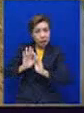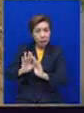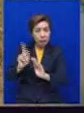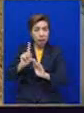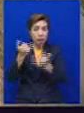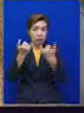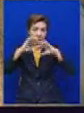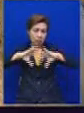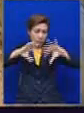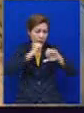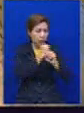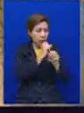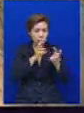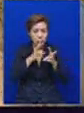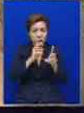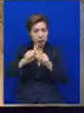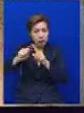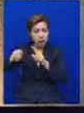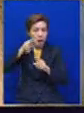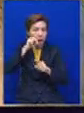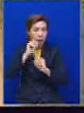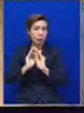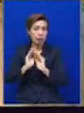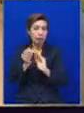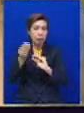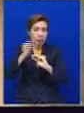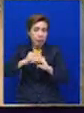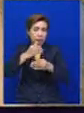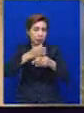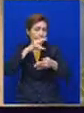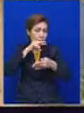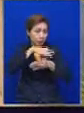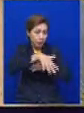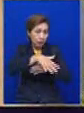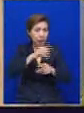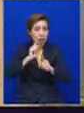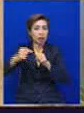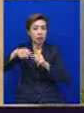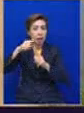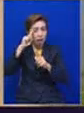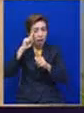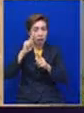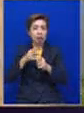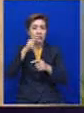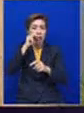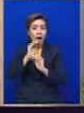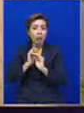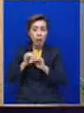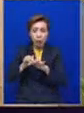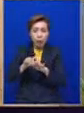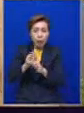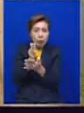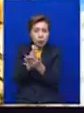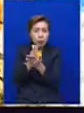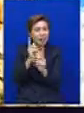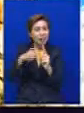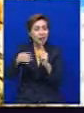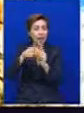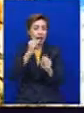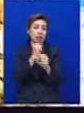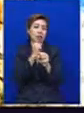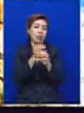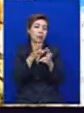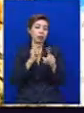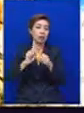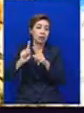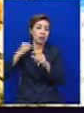าลทำทุกอย่างเก็บกักน้ำเพิ่มระบายน้ำพร่องน้ำชะลอน้ำทำทุกอย่างนะตลอดเวลาที่